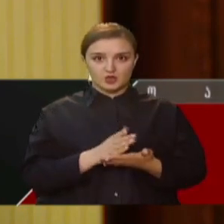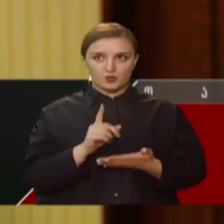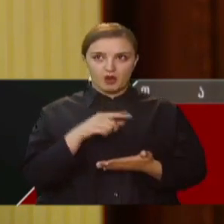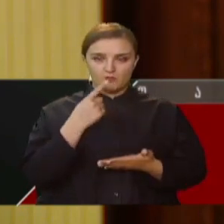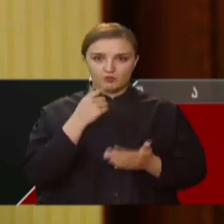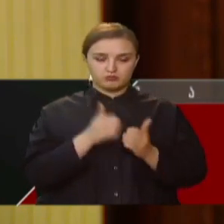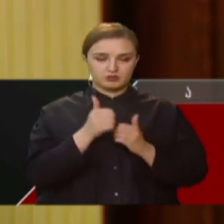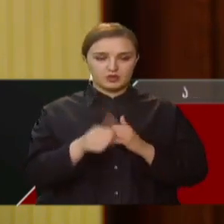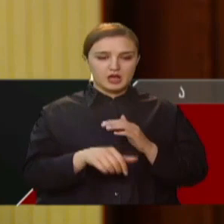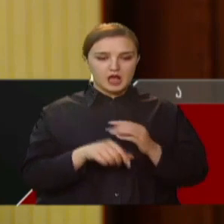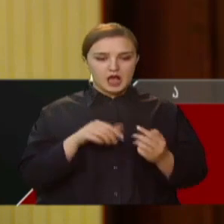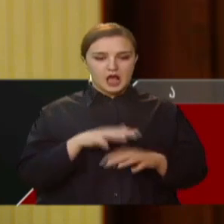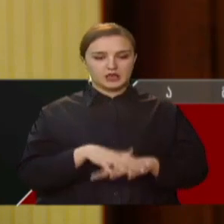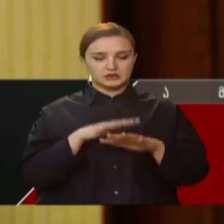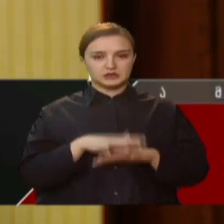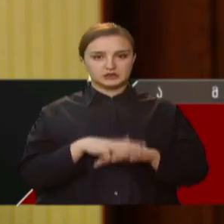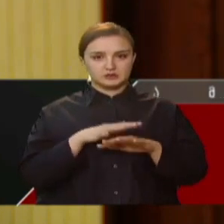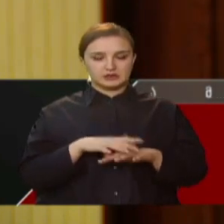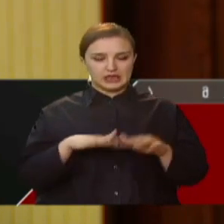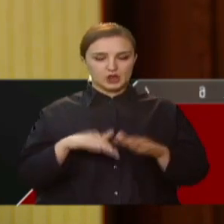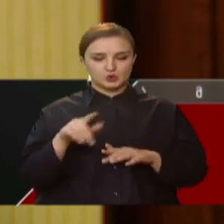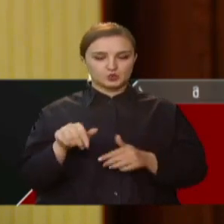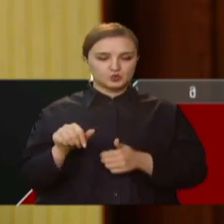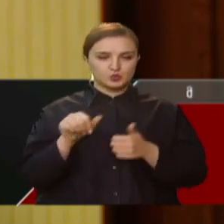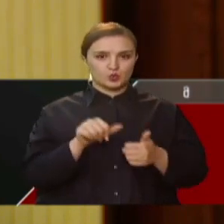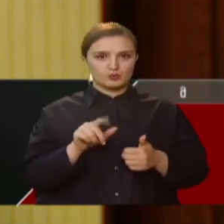se acțiebs, da mere im acțiebs, helsuț hobro,